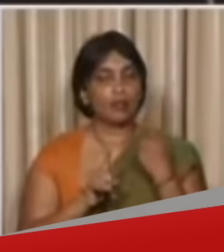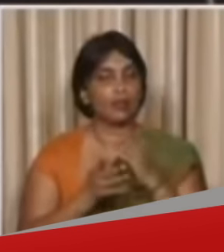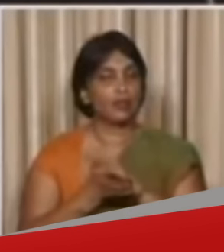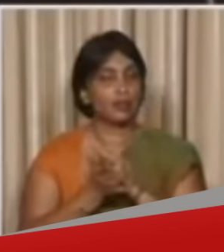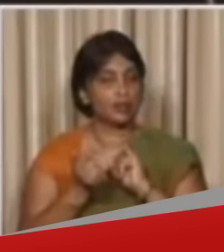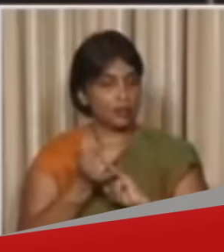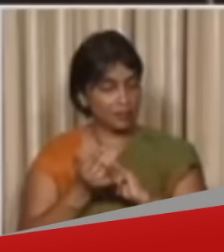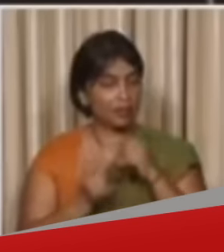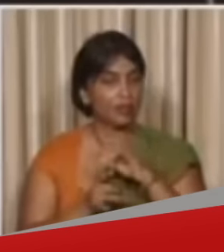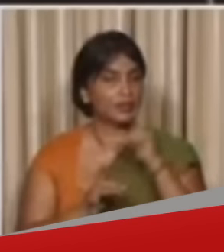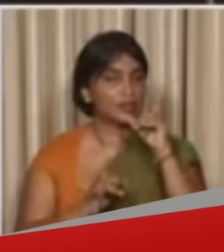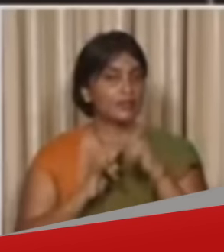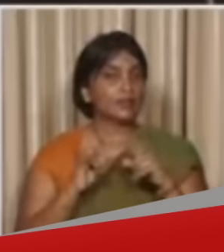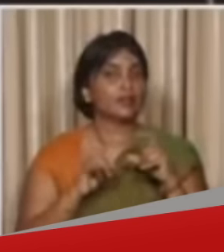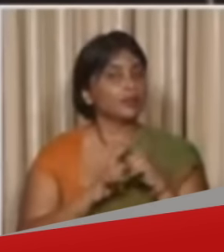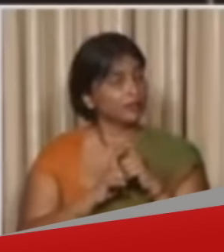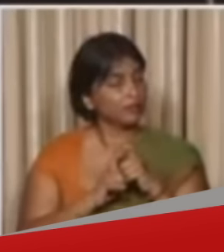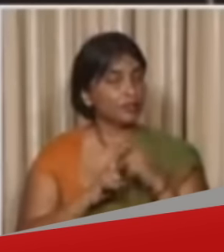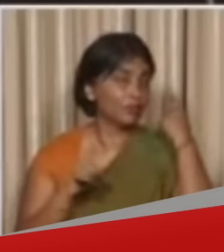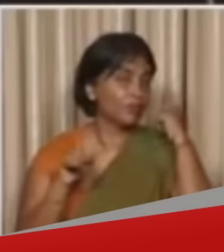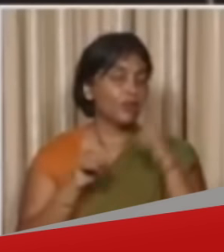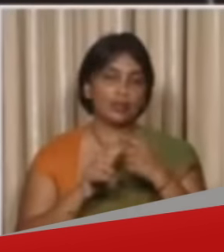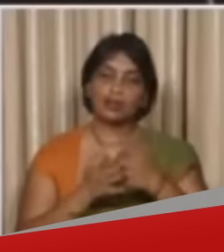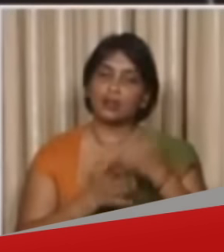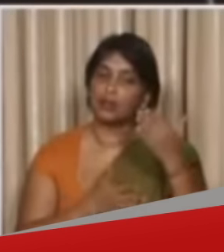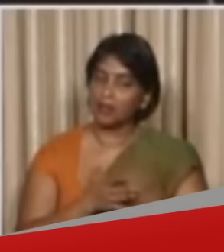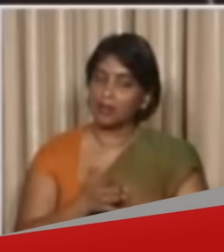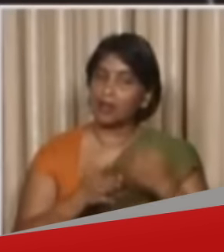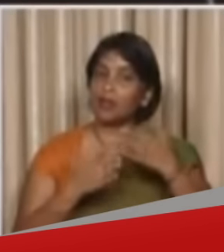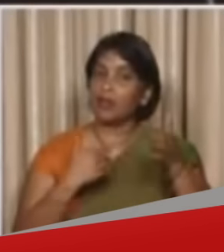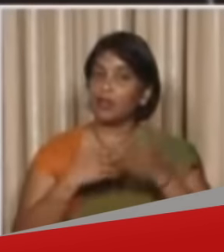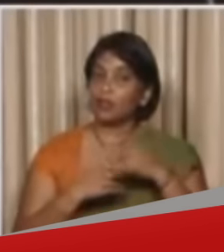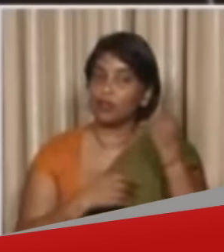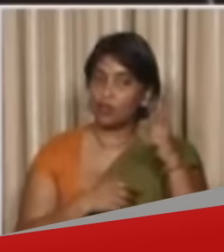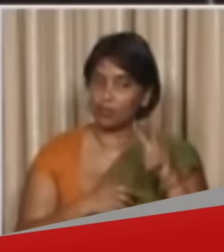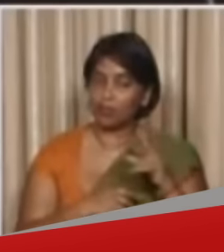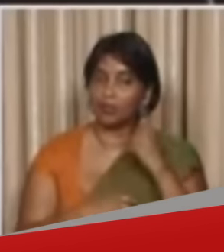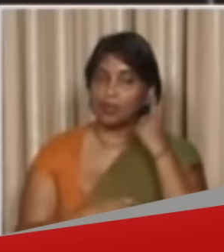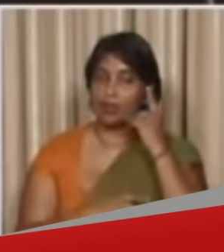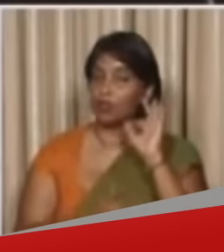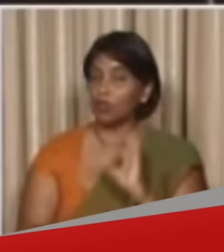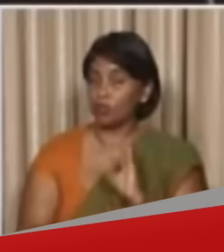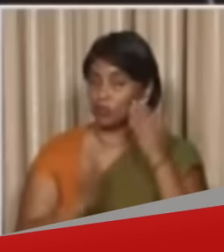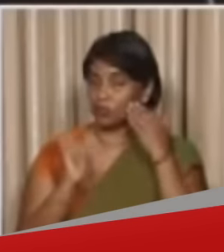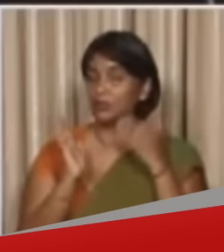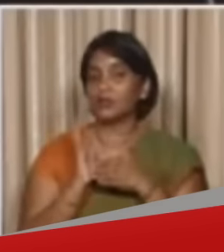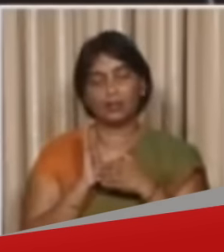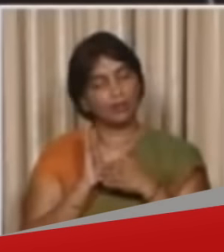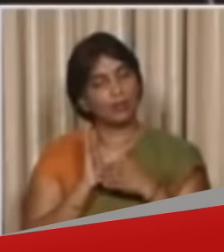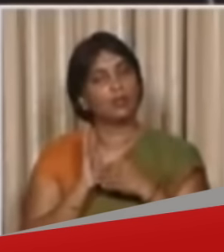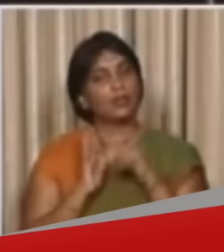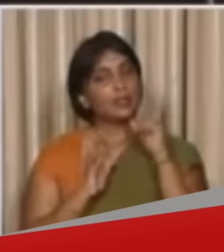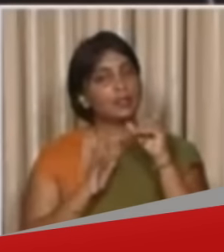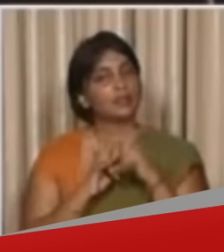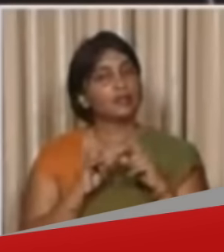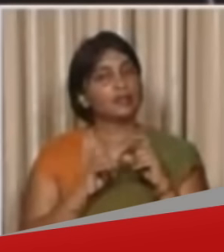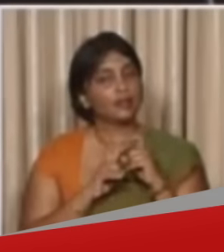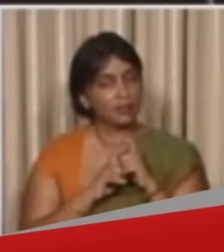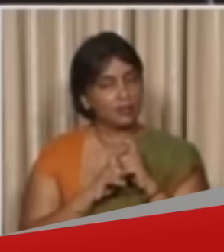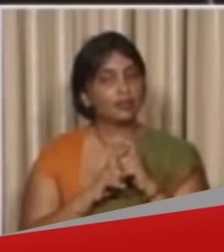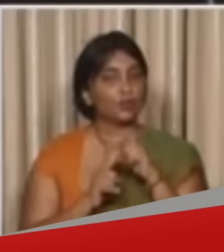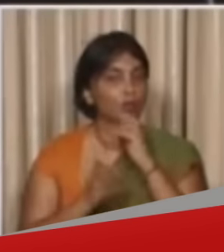සම්බන්ධයෙන් CID අධිකරණයට යොමු කළ වාර්තාව ඇමනුම් 12 බුද්ධ පිළිම සිද්ධිය අදාළ CID